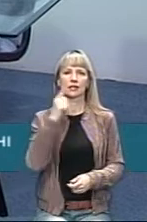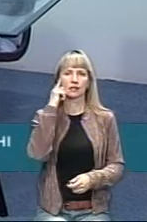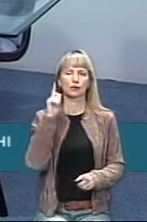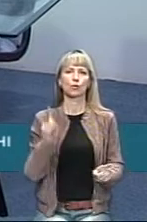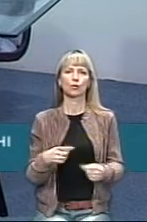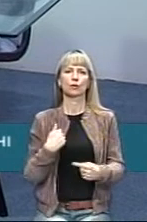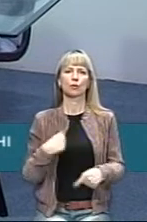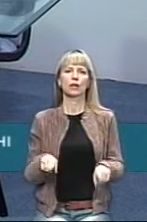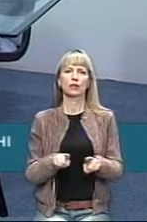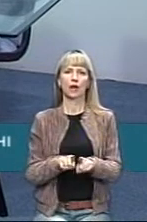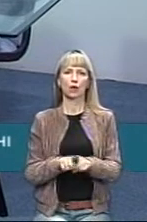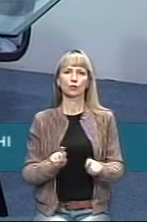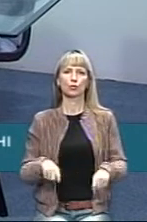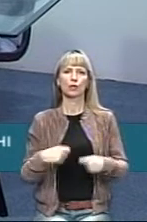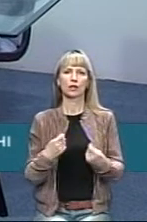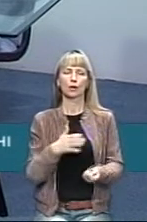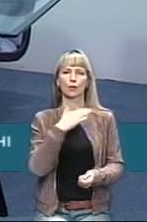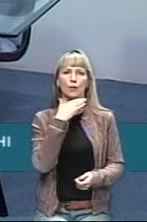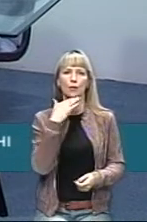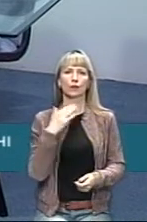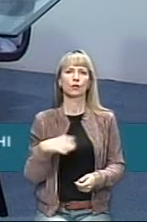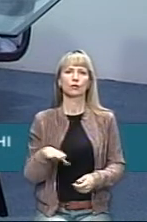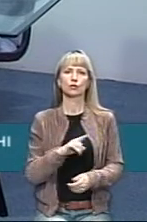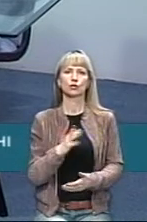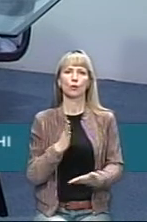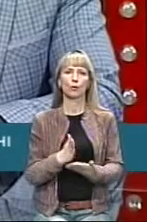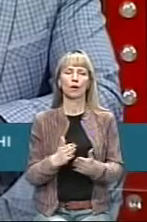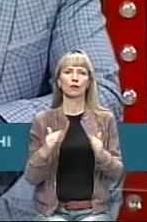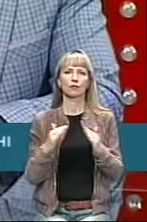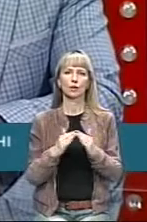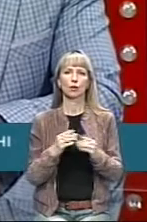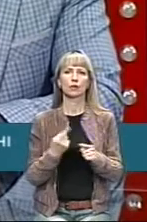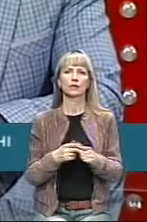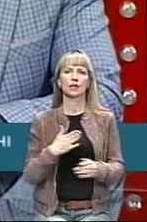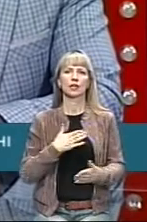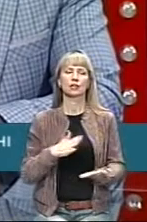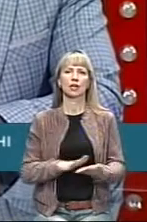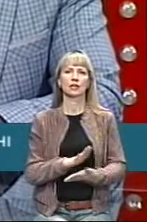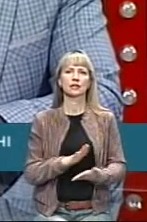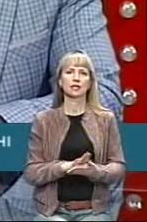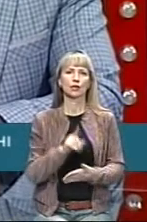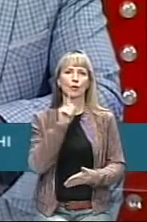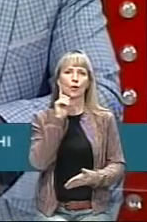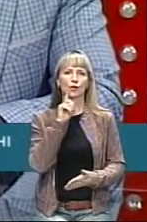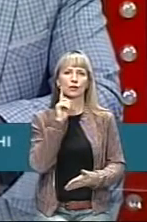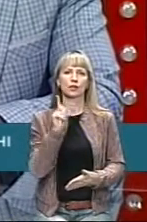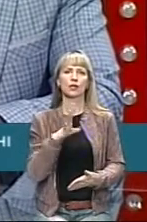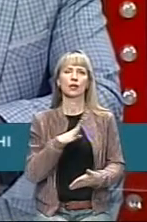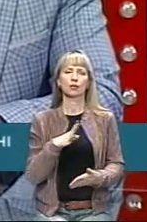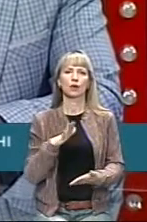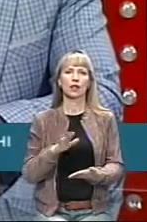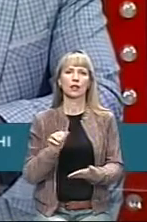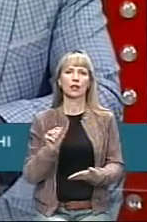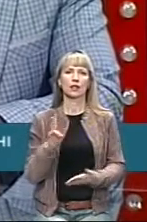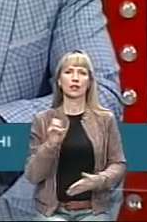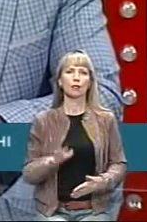що ми також передали дуже багато всього, що мали вдома. Це наші газети молодіжні, які виходили на Майдані, тому